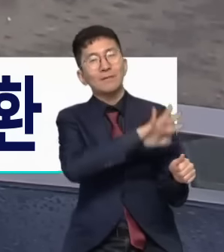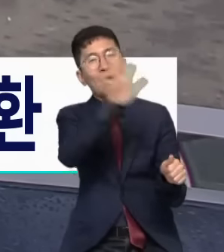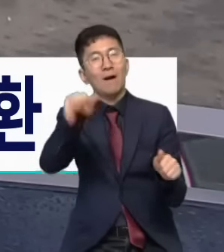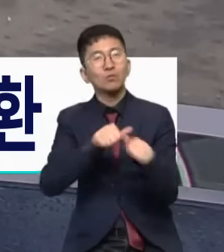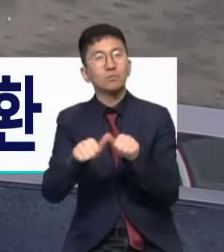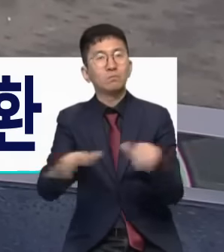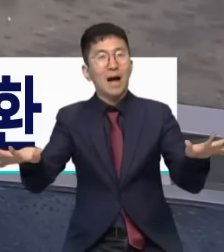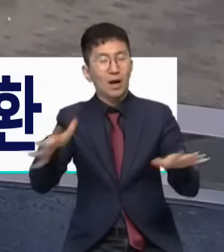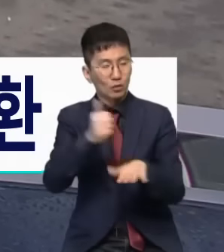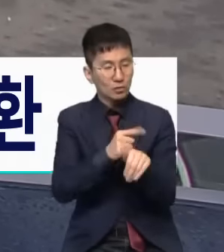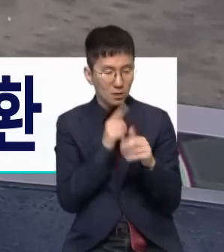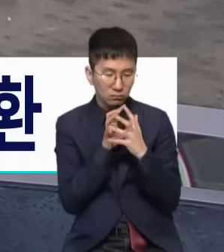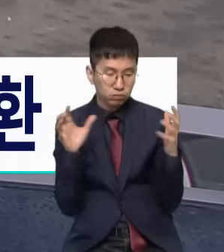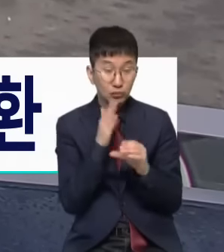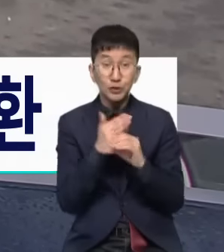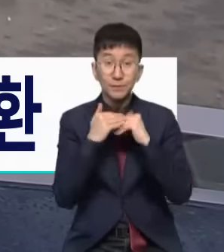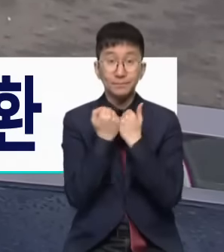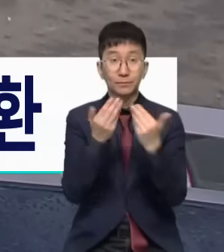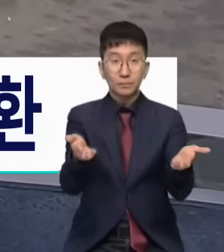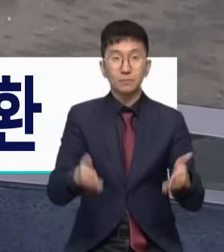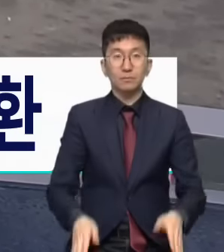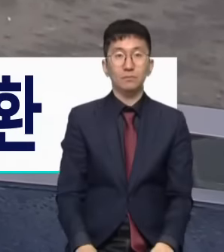있습니다 배성재 기자가